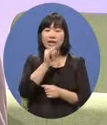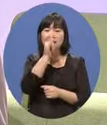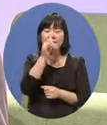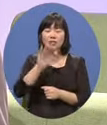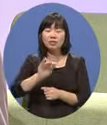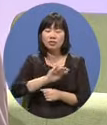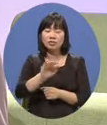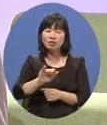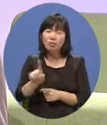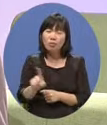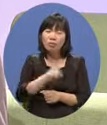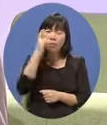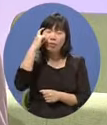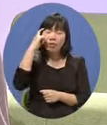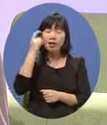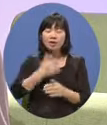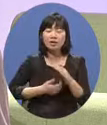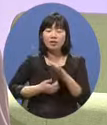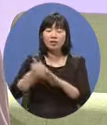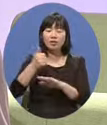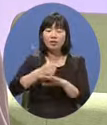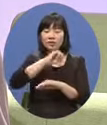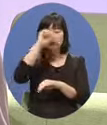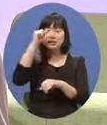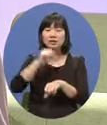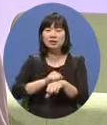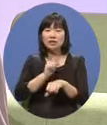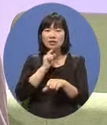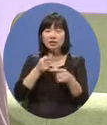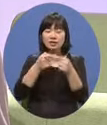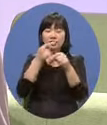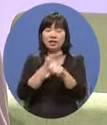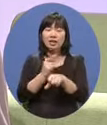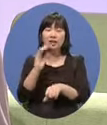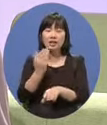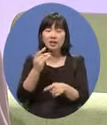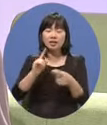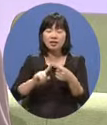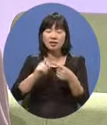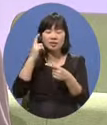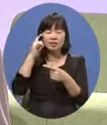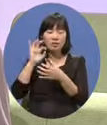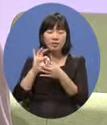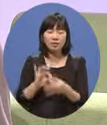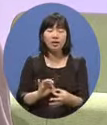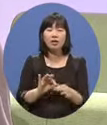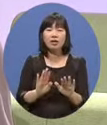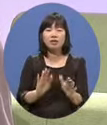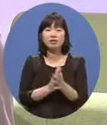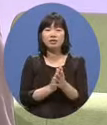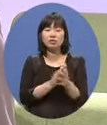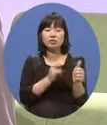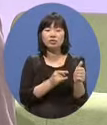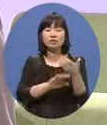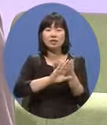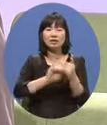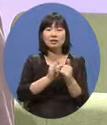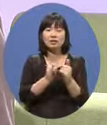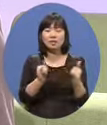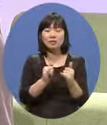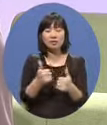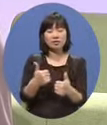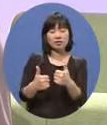텐데, 우리가 뭔가 이렇게 성취를 잘해야 되고 1등을 해야 되고 이제 이런 생각을 하다 보면 친구들이나 다른 사람들이